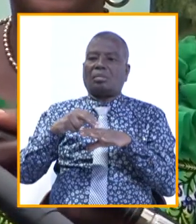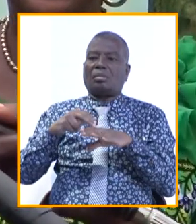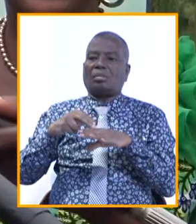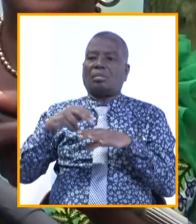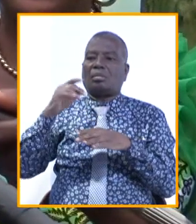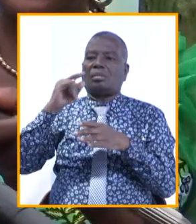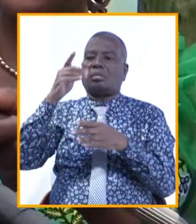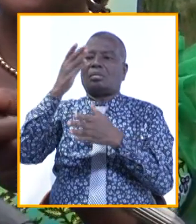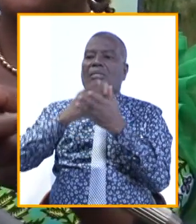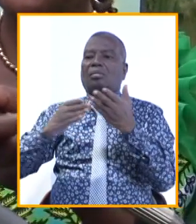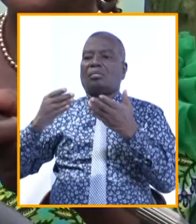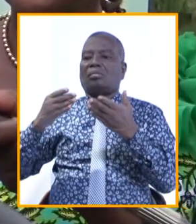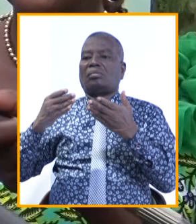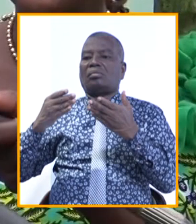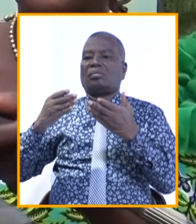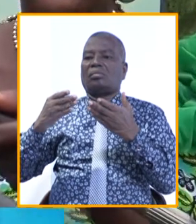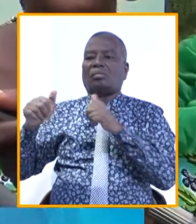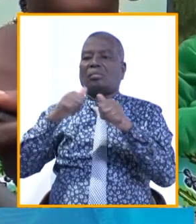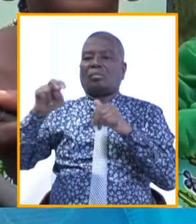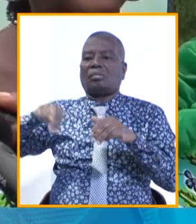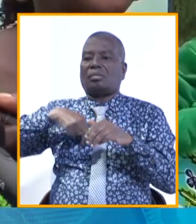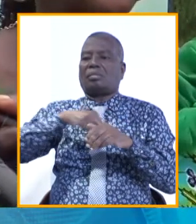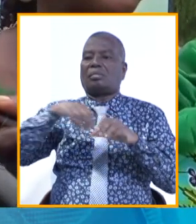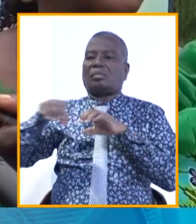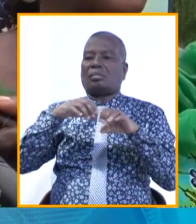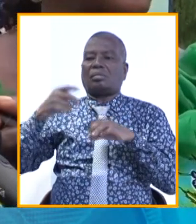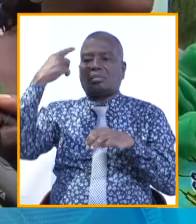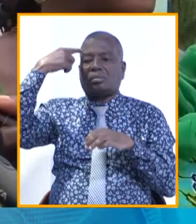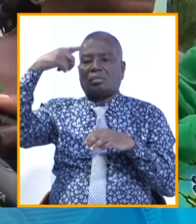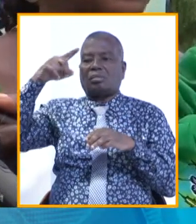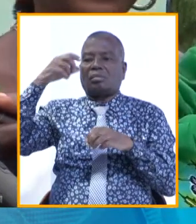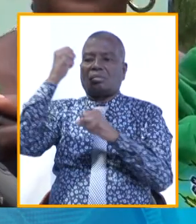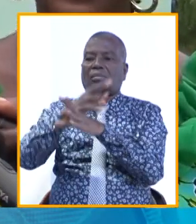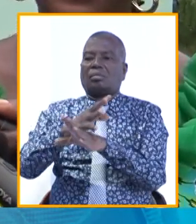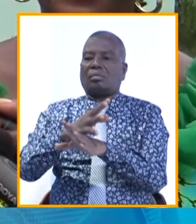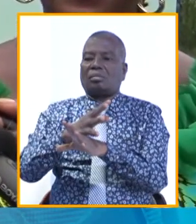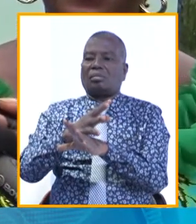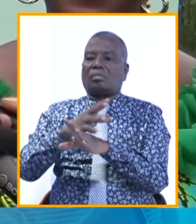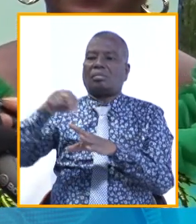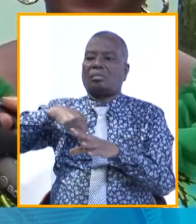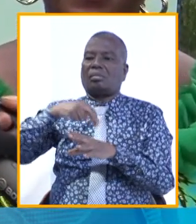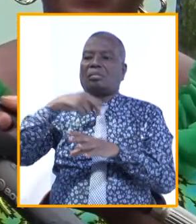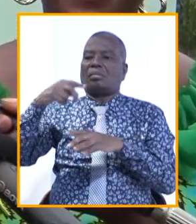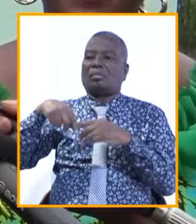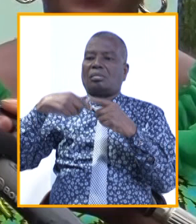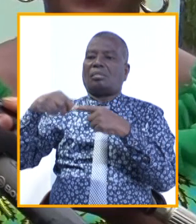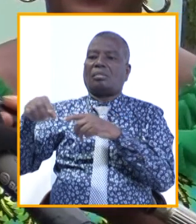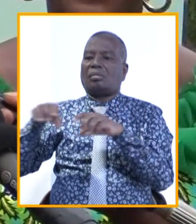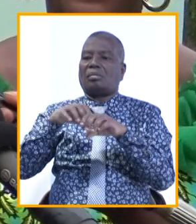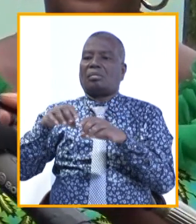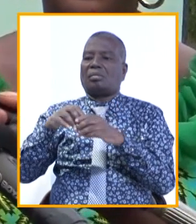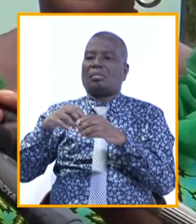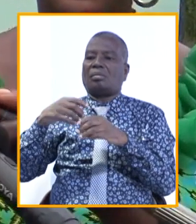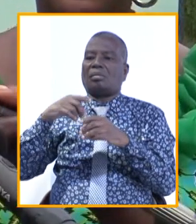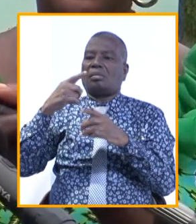Les quelques actions que nous devons mener pour être enfin prêts ont été identifiées et nous allons nous atteler à le faire.